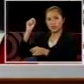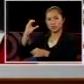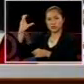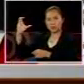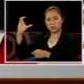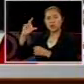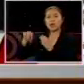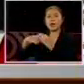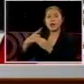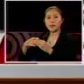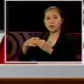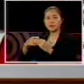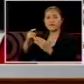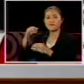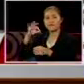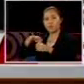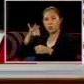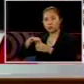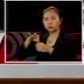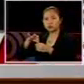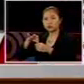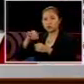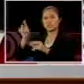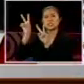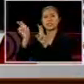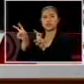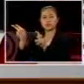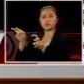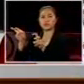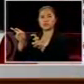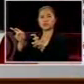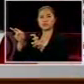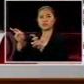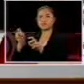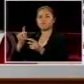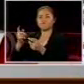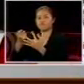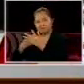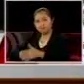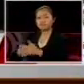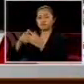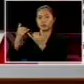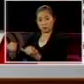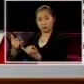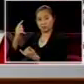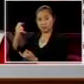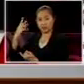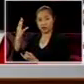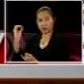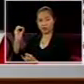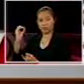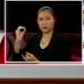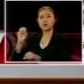Court ukol dun sa botohan ng tungkol dun sa issue ng effective na ba yung TRO.